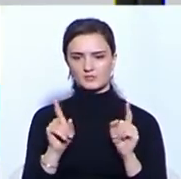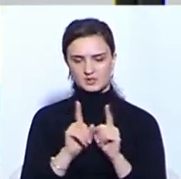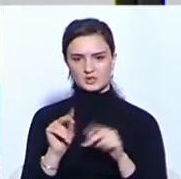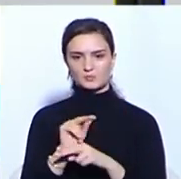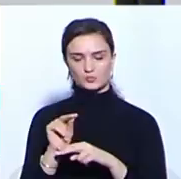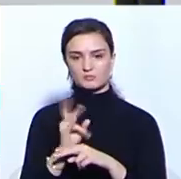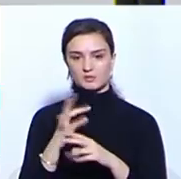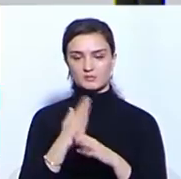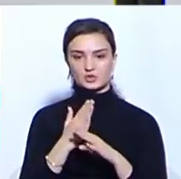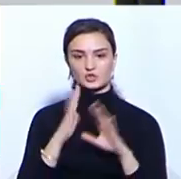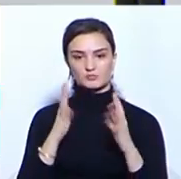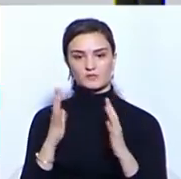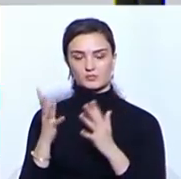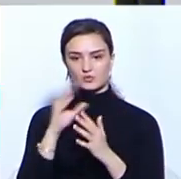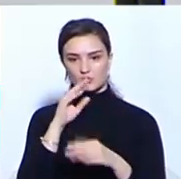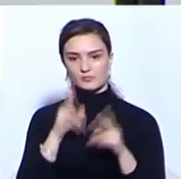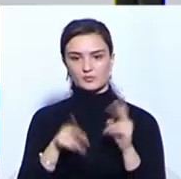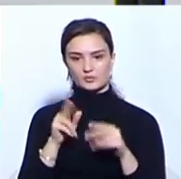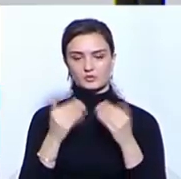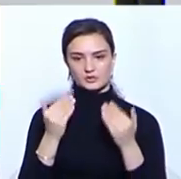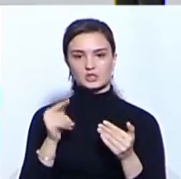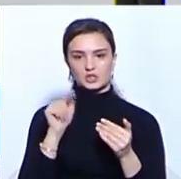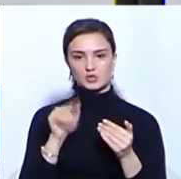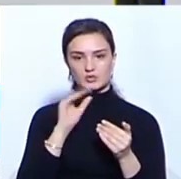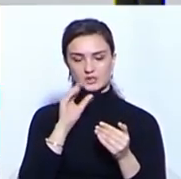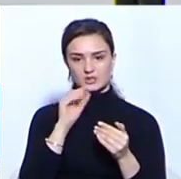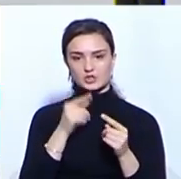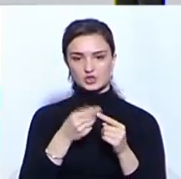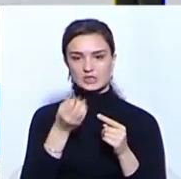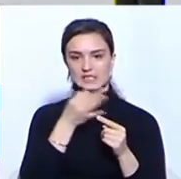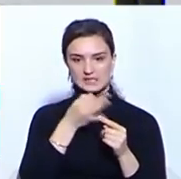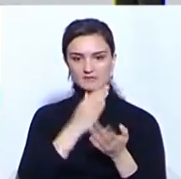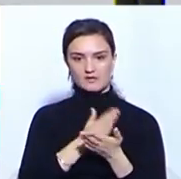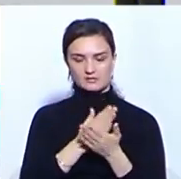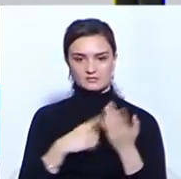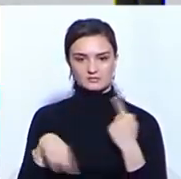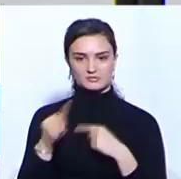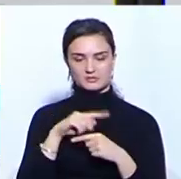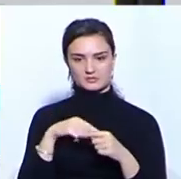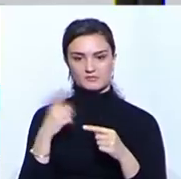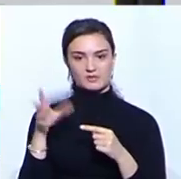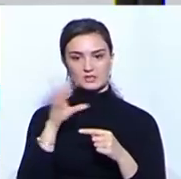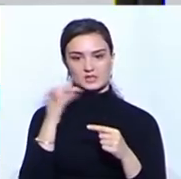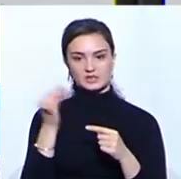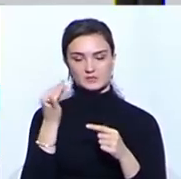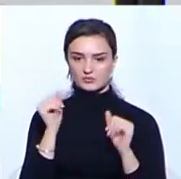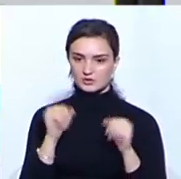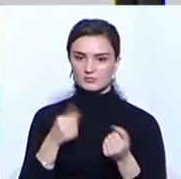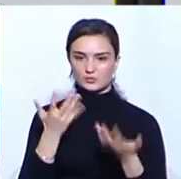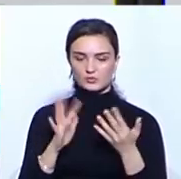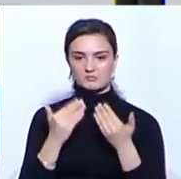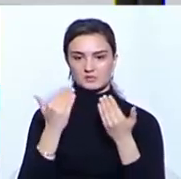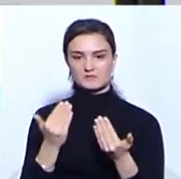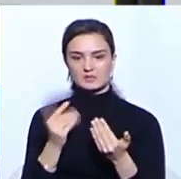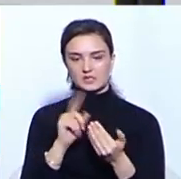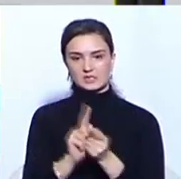ინკურნება, მაგრამ არის ის შემთხვევები, როდესაც ოპერაცია ინიშნება იქ, როდესაც შემოვლის გზა ჯერ კიდევ არსებობს. და ავიღებს აინტერესებს, შეიძლება თუ არა მისთვის თქვათ